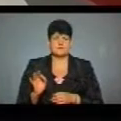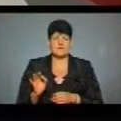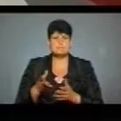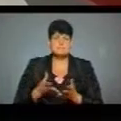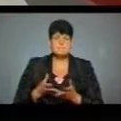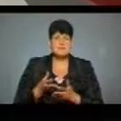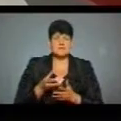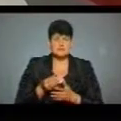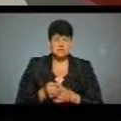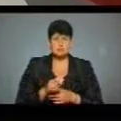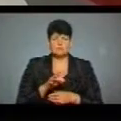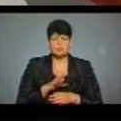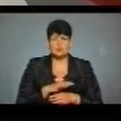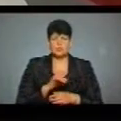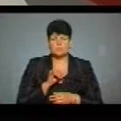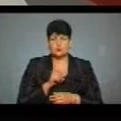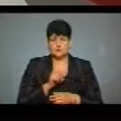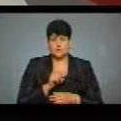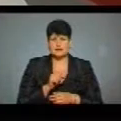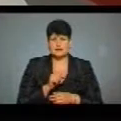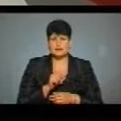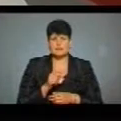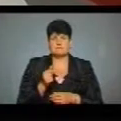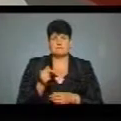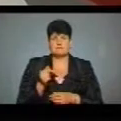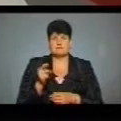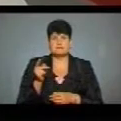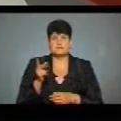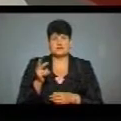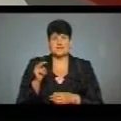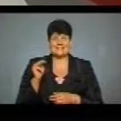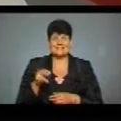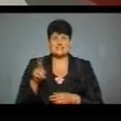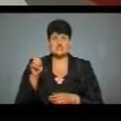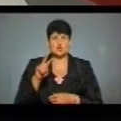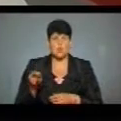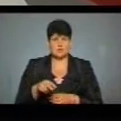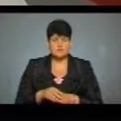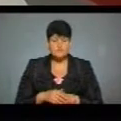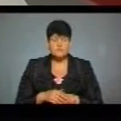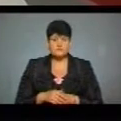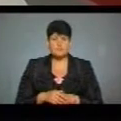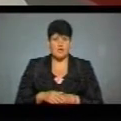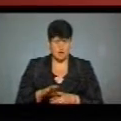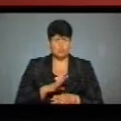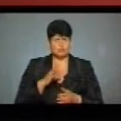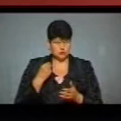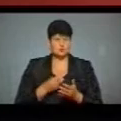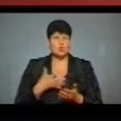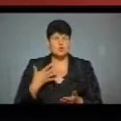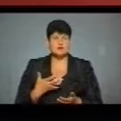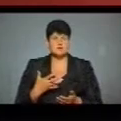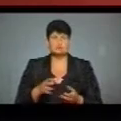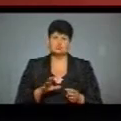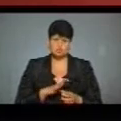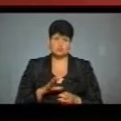платежі по них складали порядка 1500 доларів. А були дорогі автомобілі, які розмитнювали?